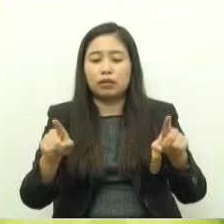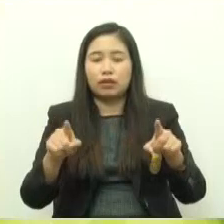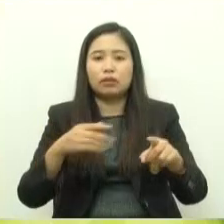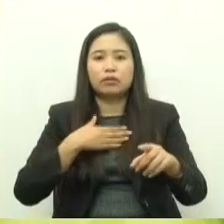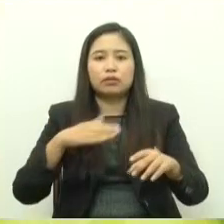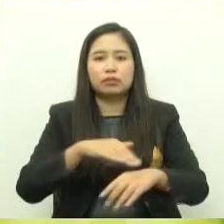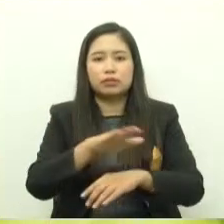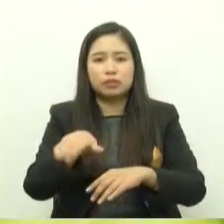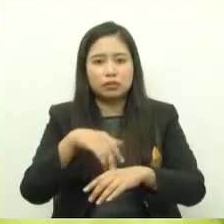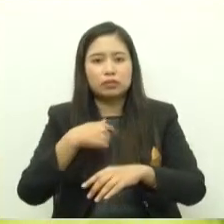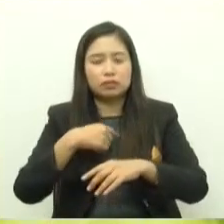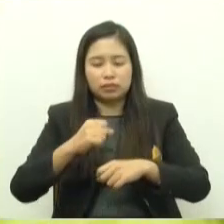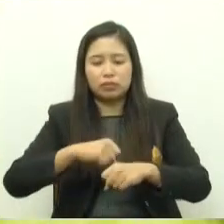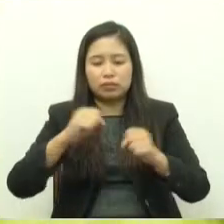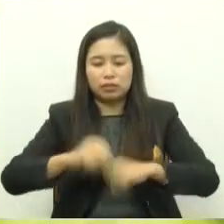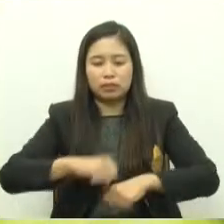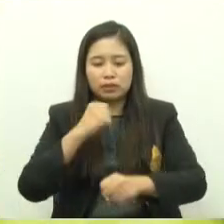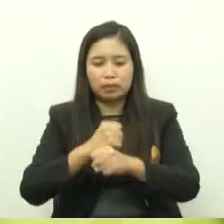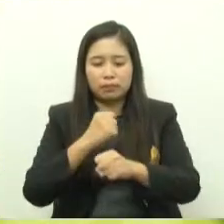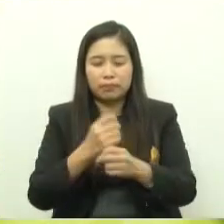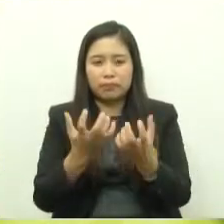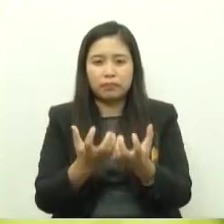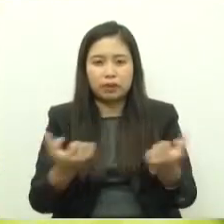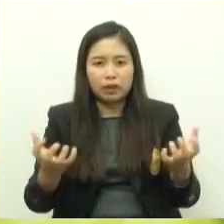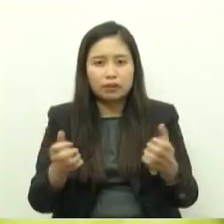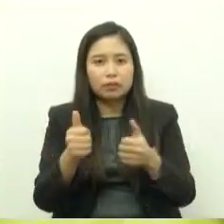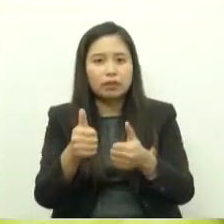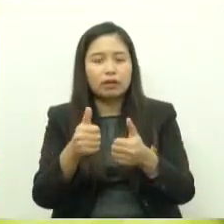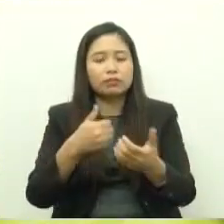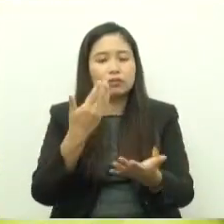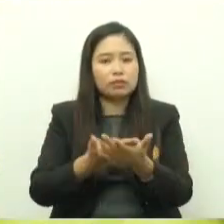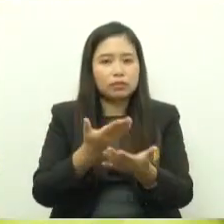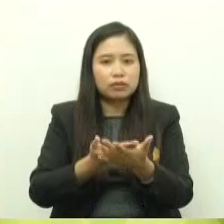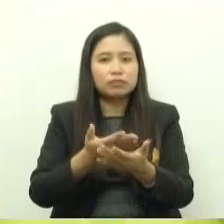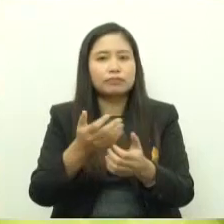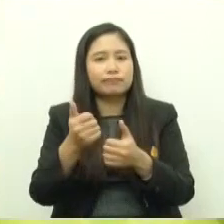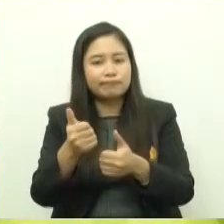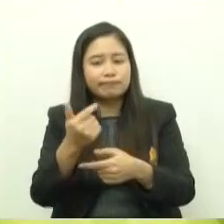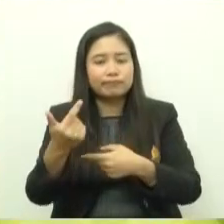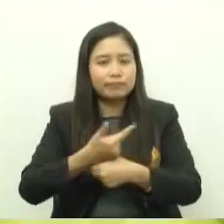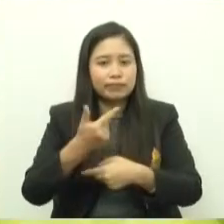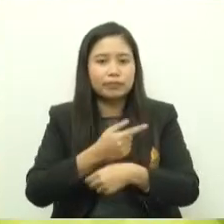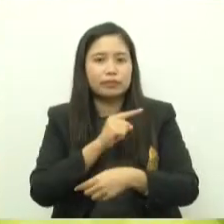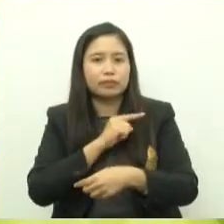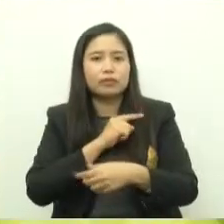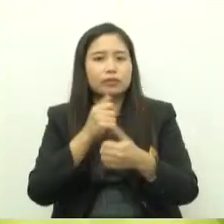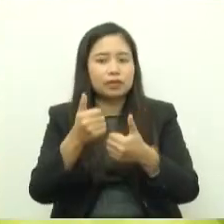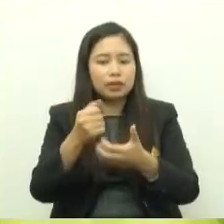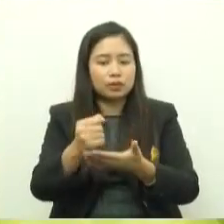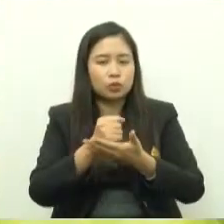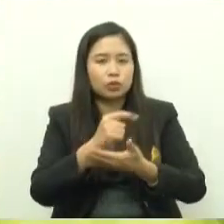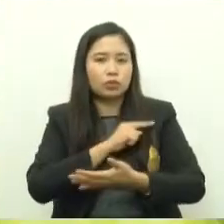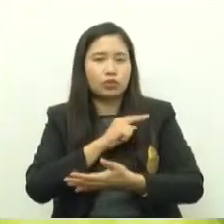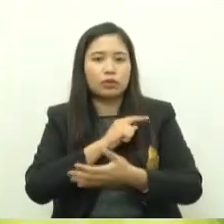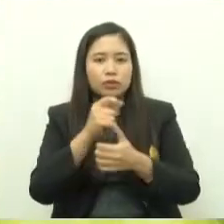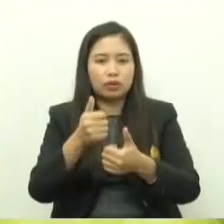เขามีนั้นสามารถสร้างสรรค์ผลงานแล้วก็จำหน่ายแล้วก็มีรายได้แล้วก็ประสบความสำเร็จนอกจากที่จะช่วยตัวเองได้แล้วเนี่ยเขายัง